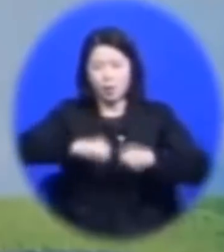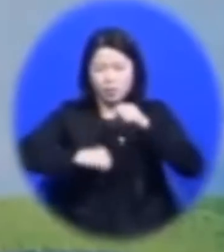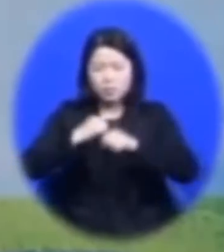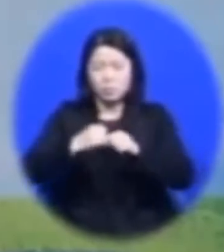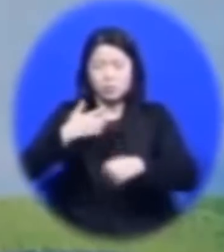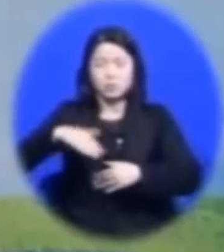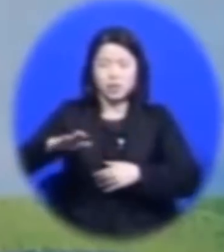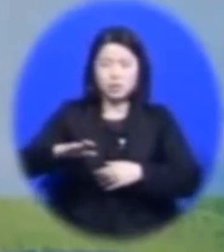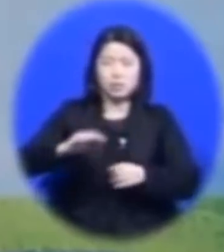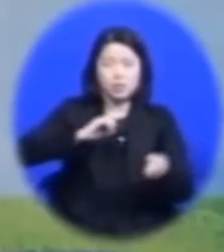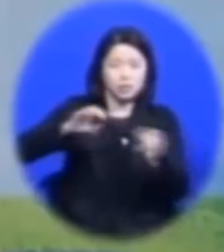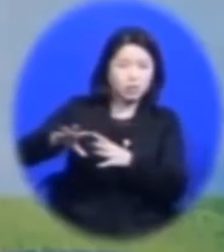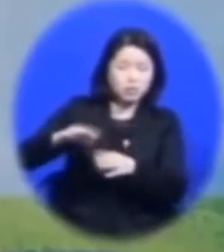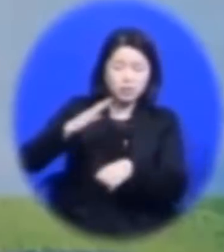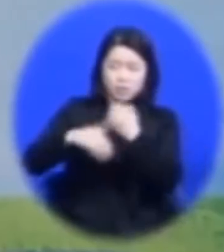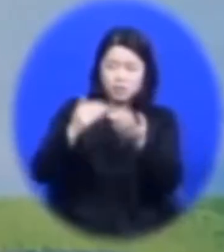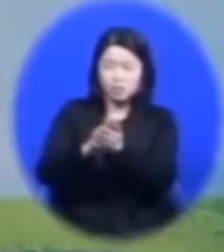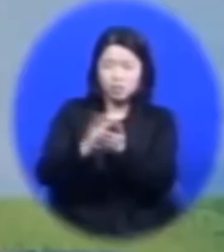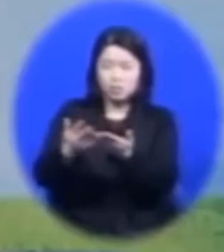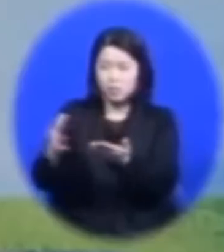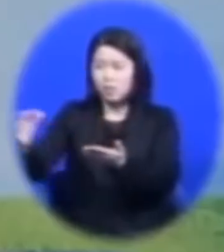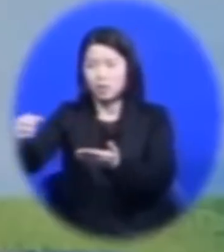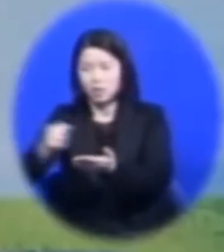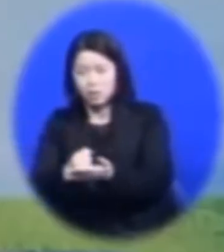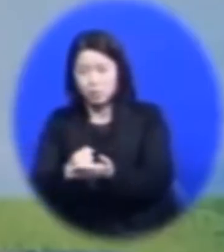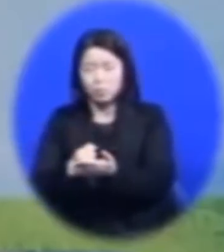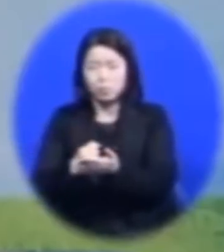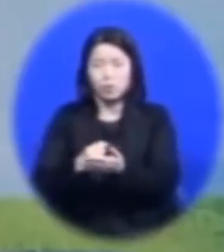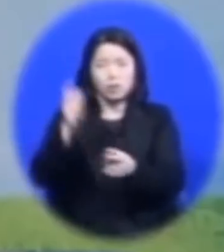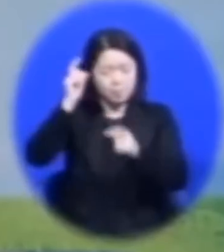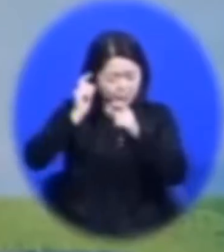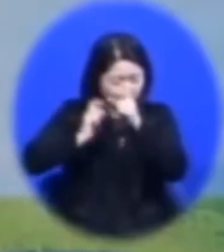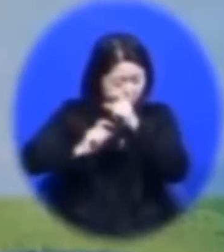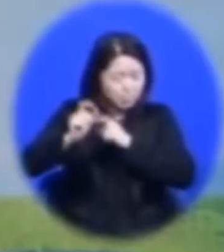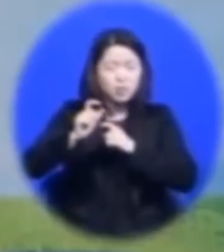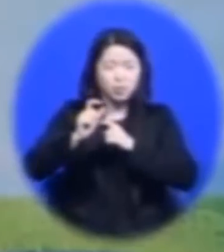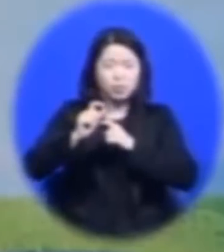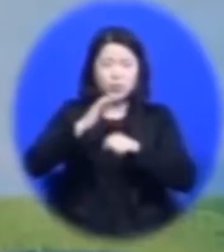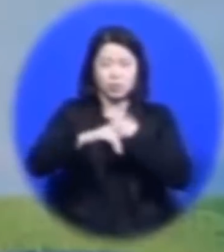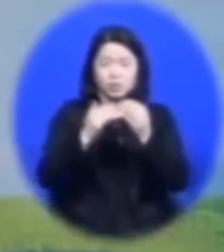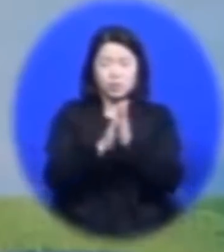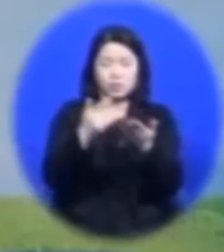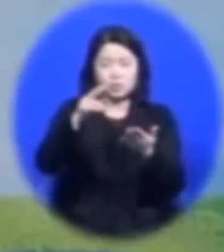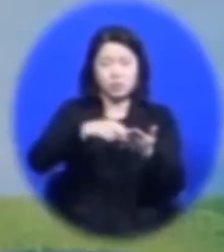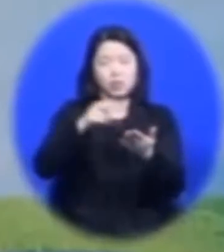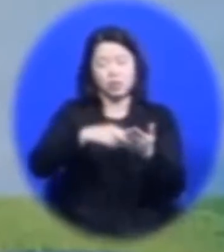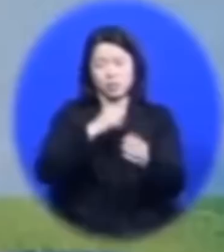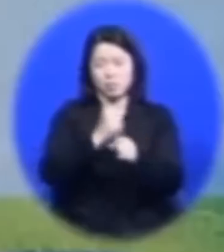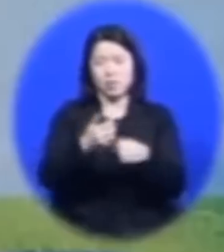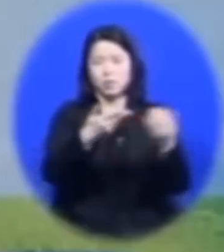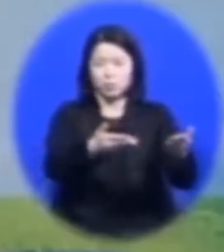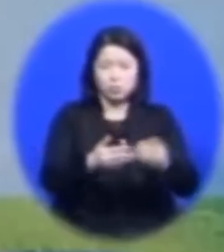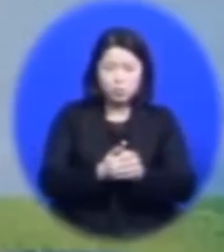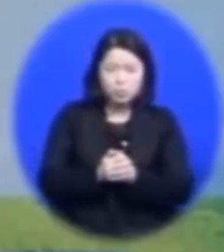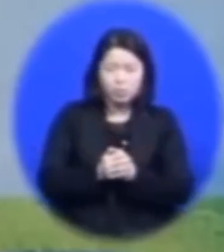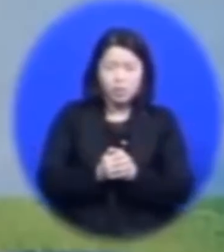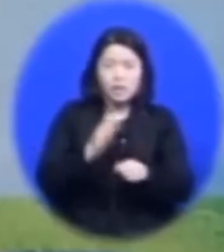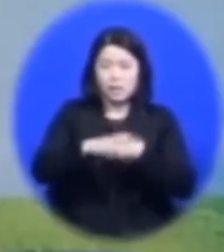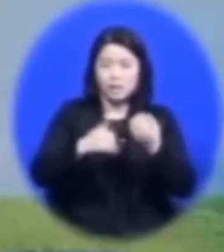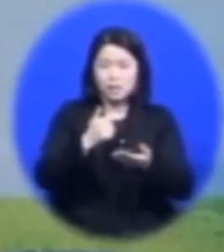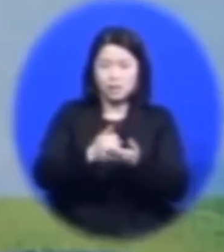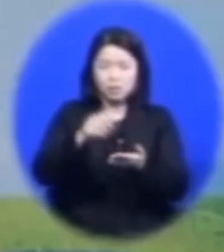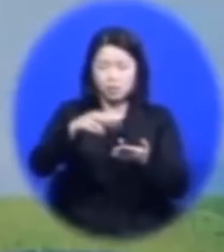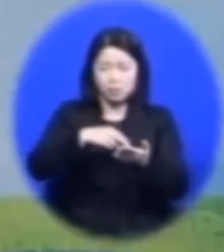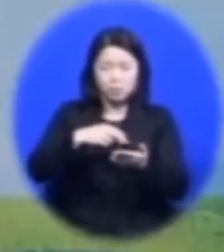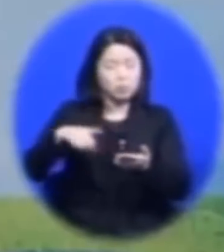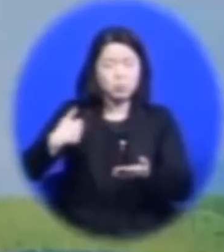가져오게 하고 그 나름 밤을 새도록 성경을 읽게 했습니다 성경을 읽어도 모르고 적어